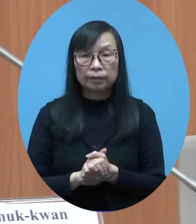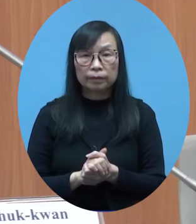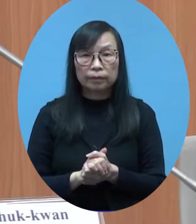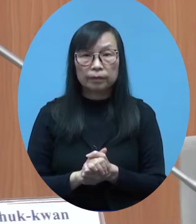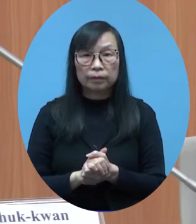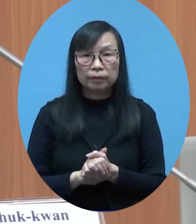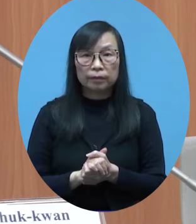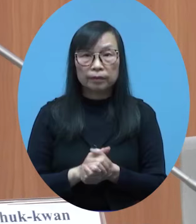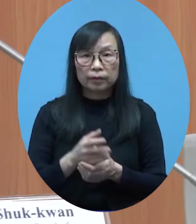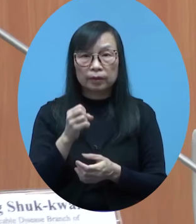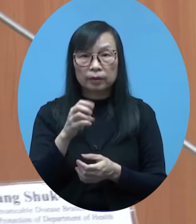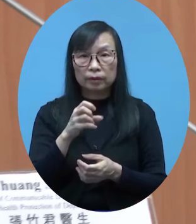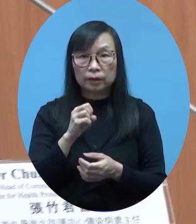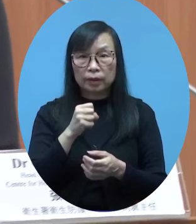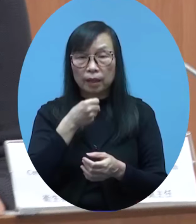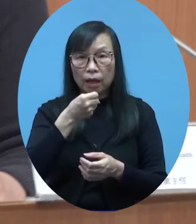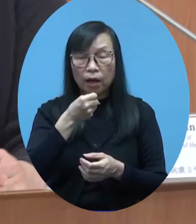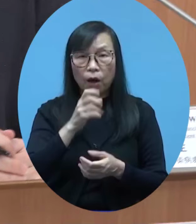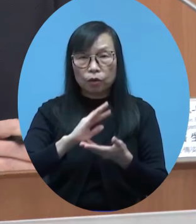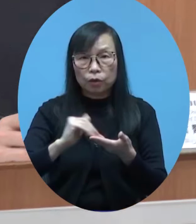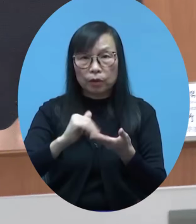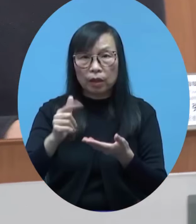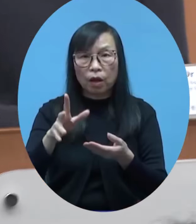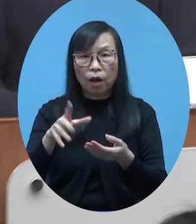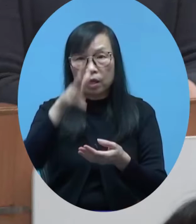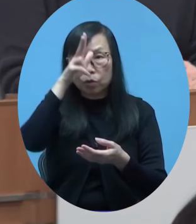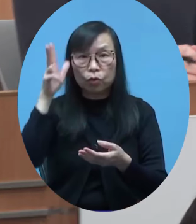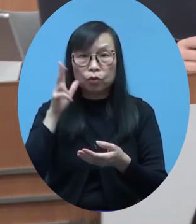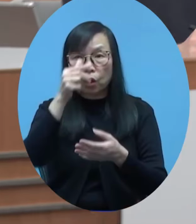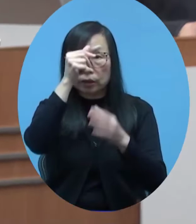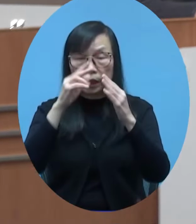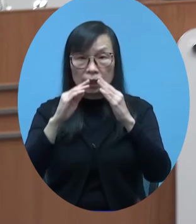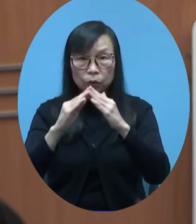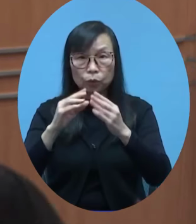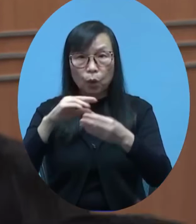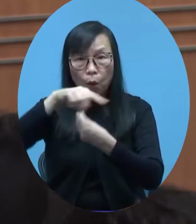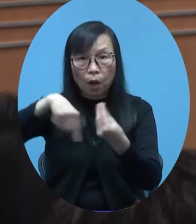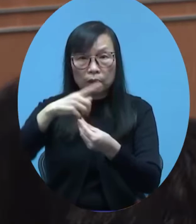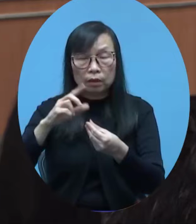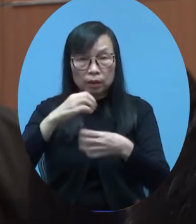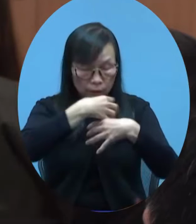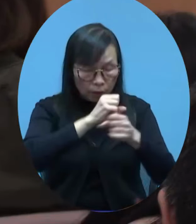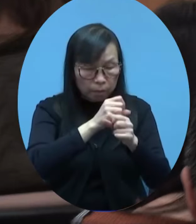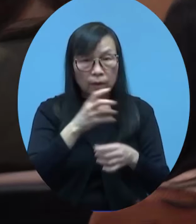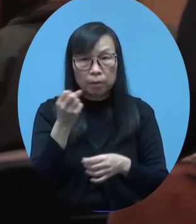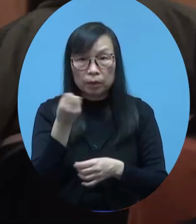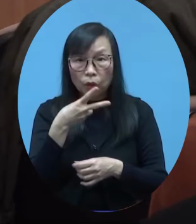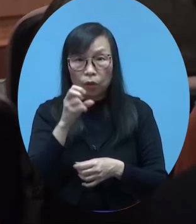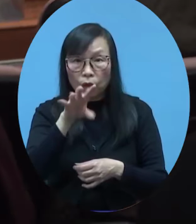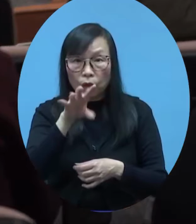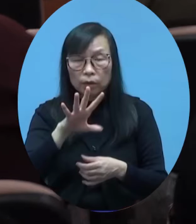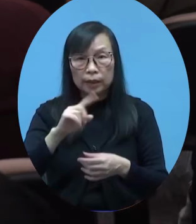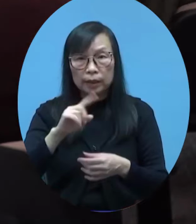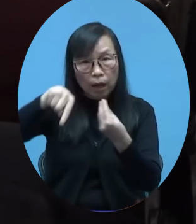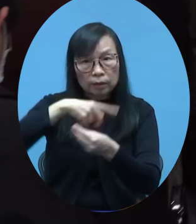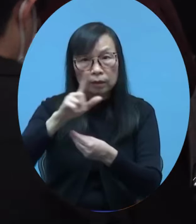你好，林先生，咁想有清楚頭先話聯合醫院有一啲環境樣本咧，可唔可以講多一次究竟邊啲環境樣本